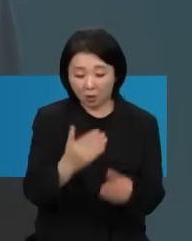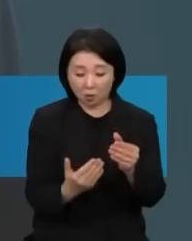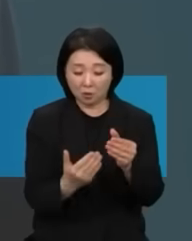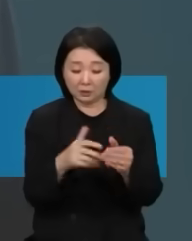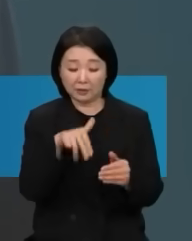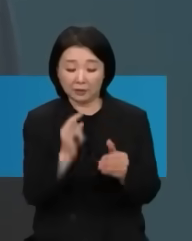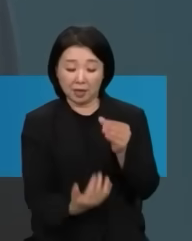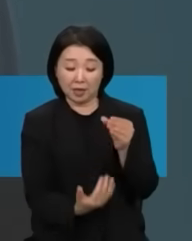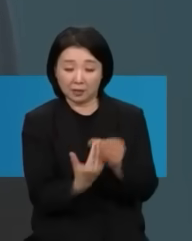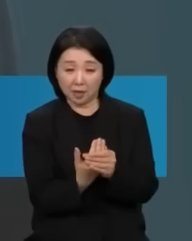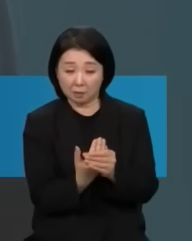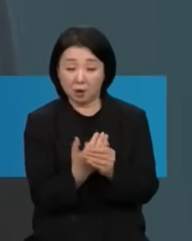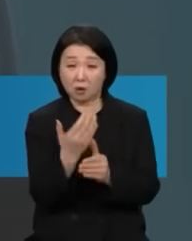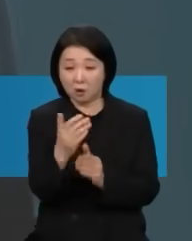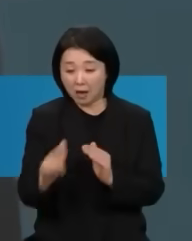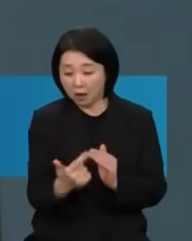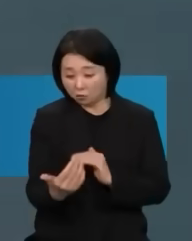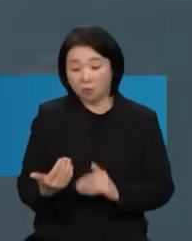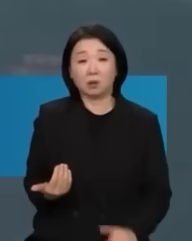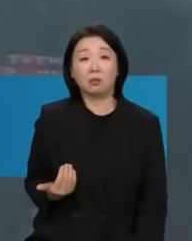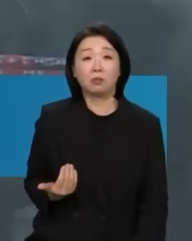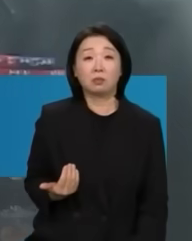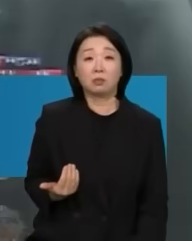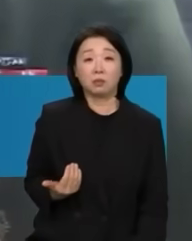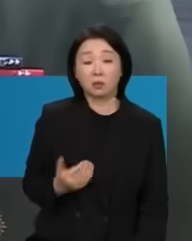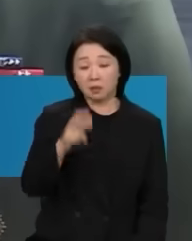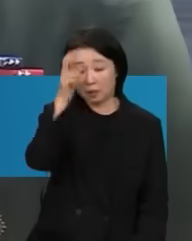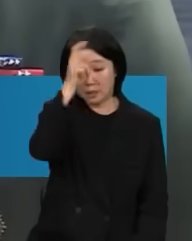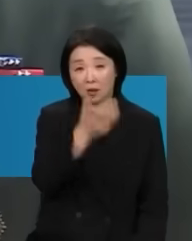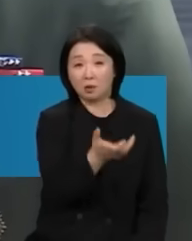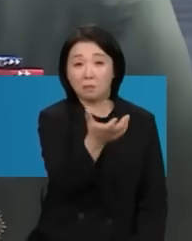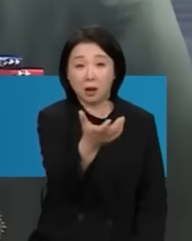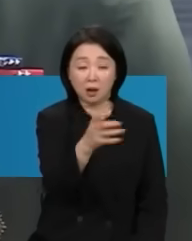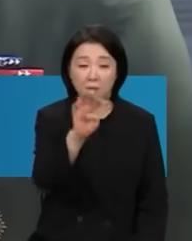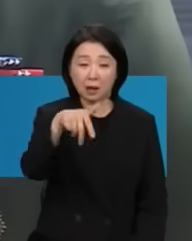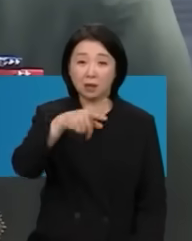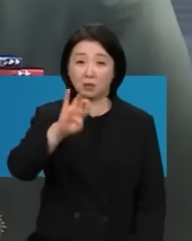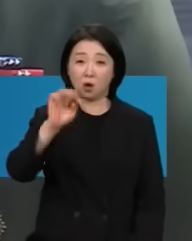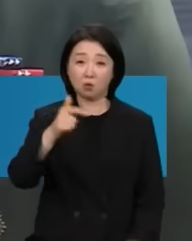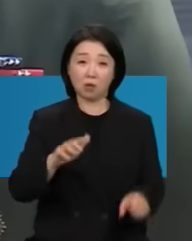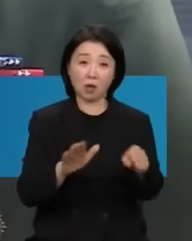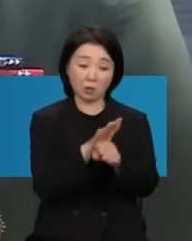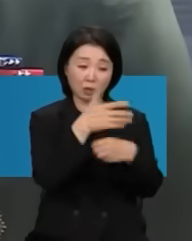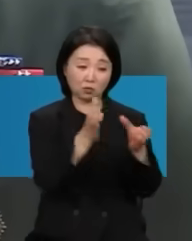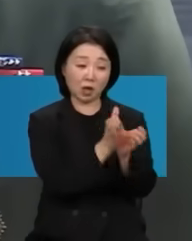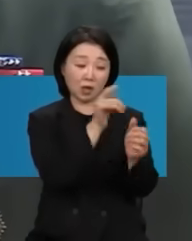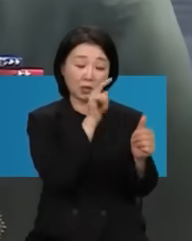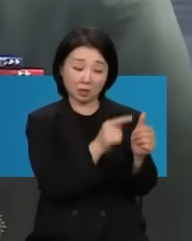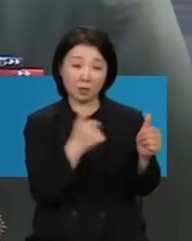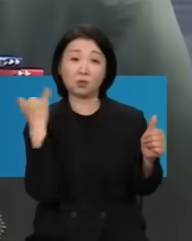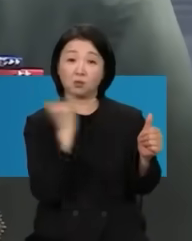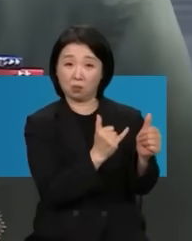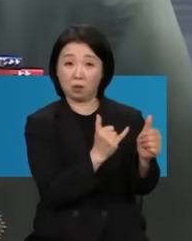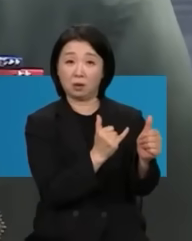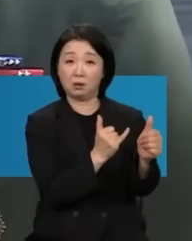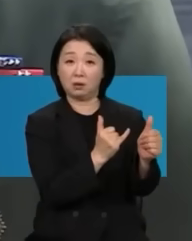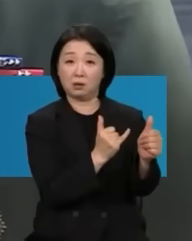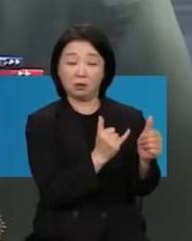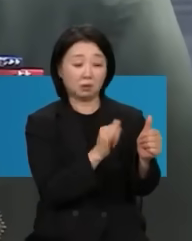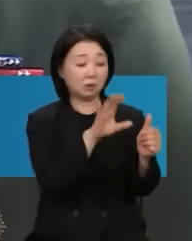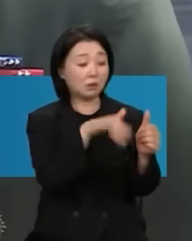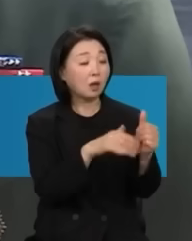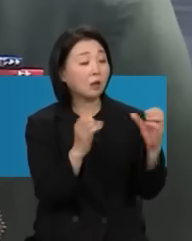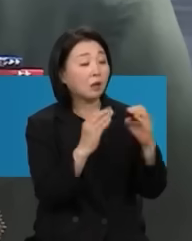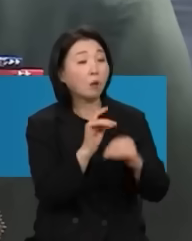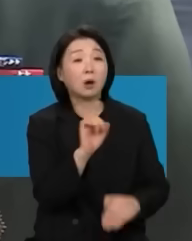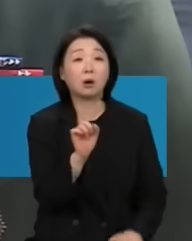사건이 넘어가기 하루 전날 이 이첩을 이끌었던 박정훈 당시 해병대 수사단장에게도 전화를 했습니다. 이때